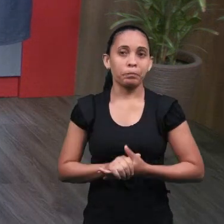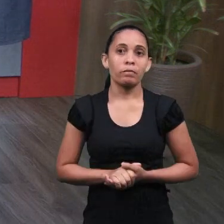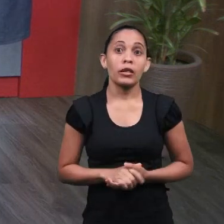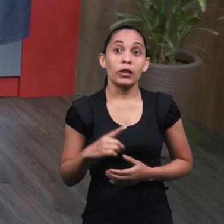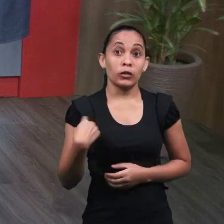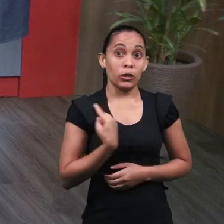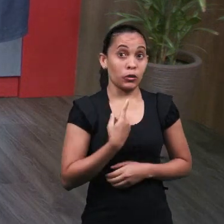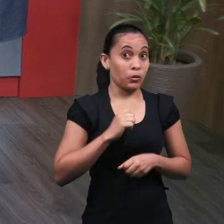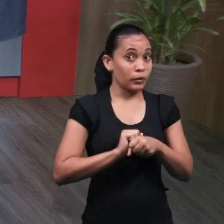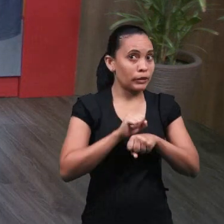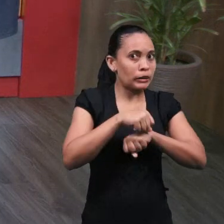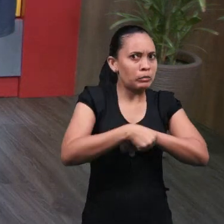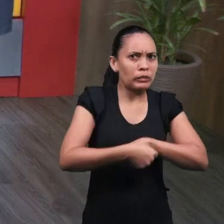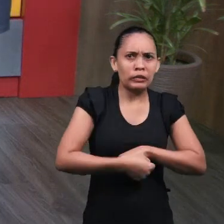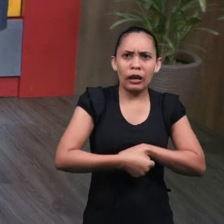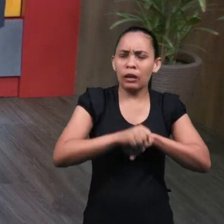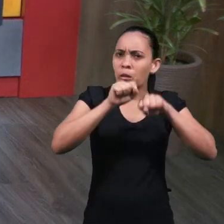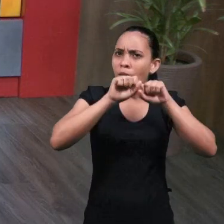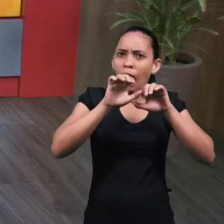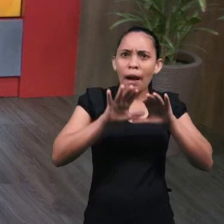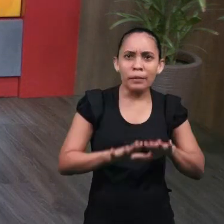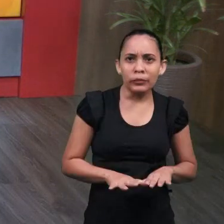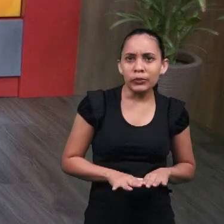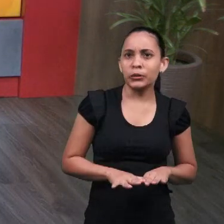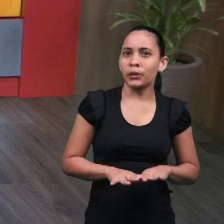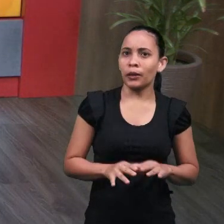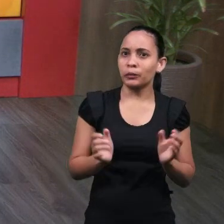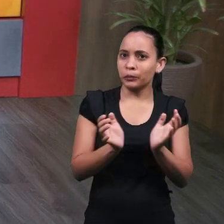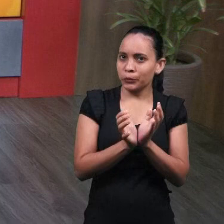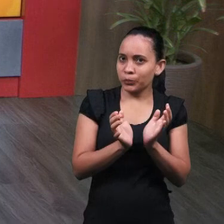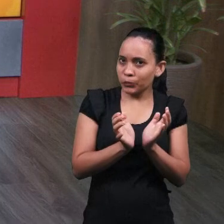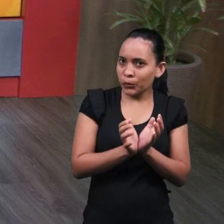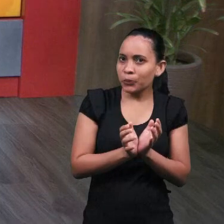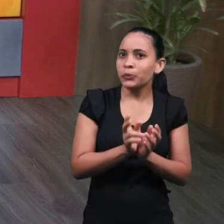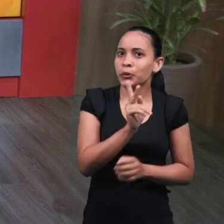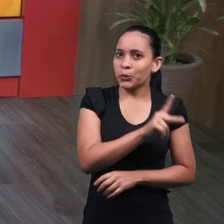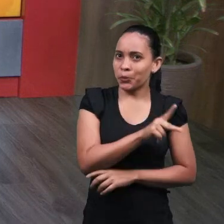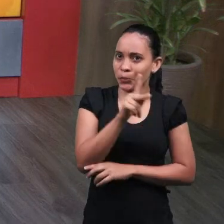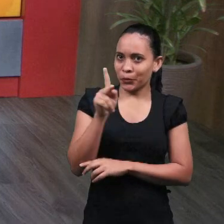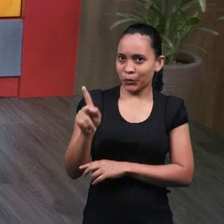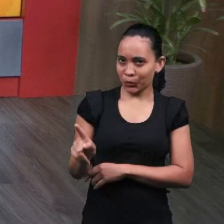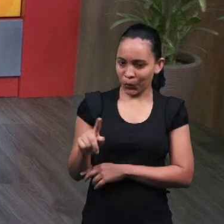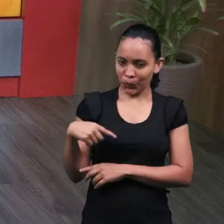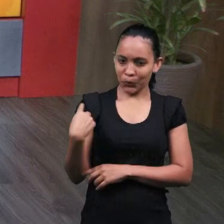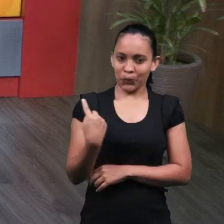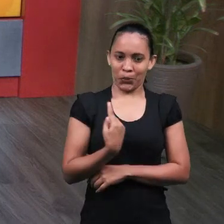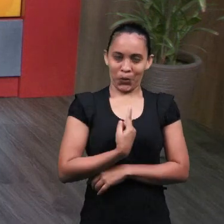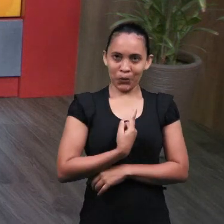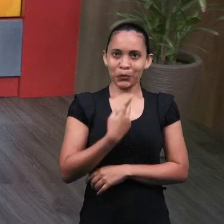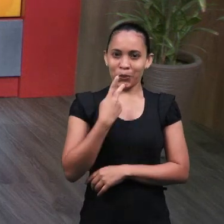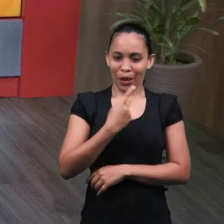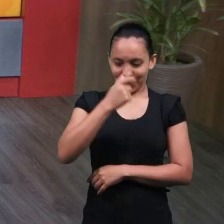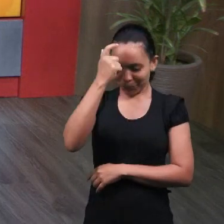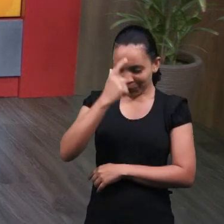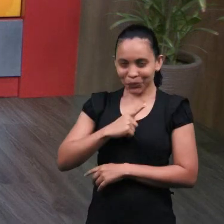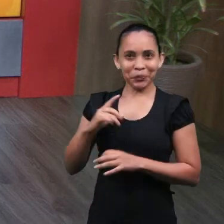béni pour les professeurs et nous sommes en train de aussi les professeurs de l'Église.